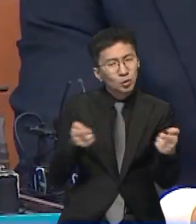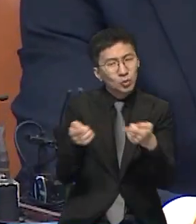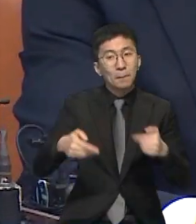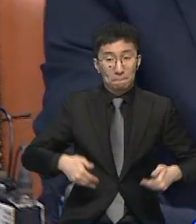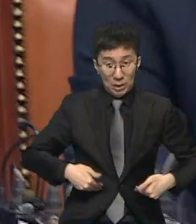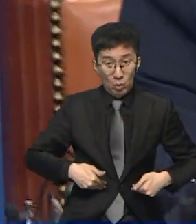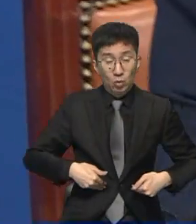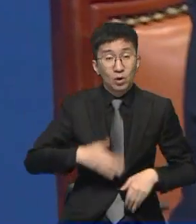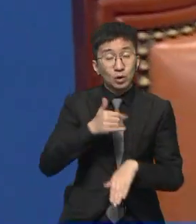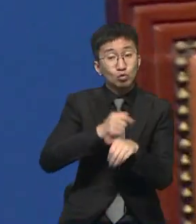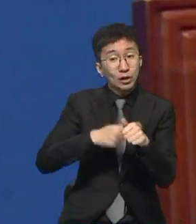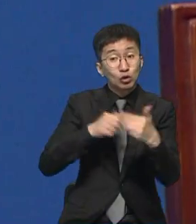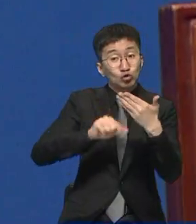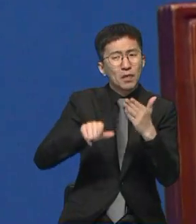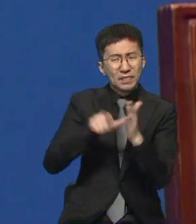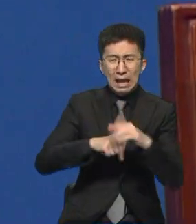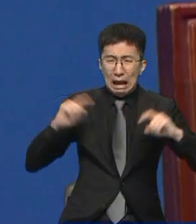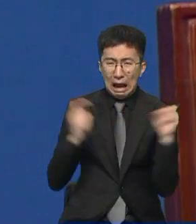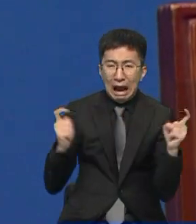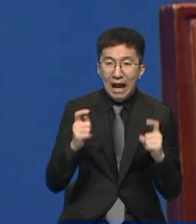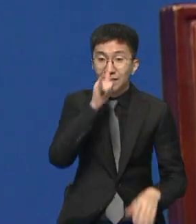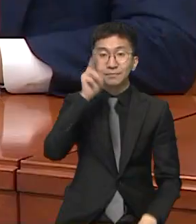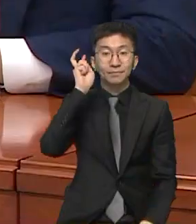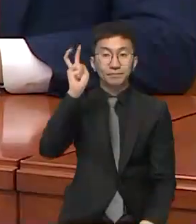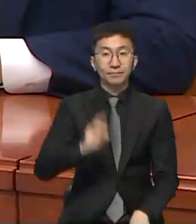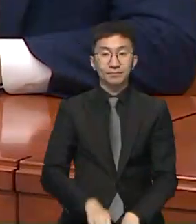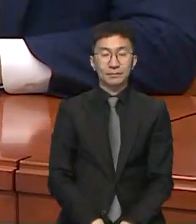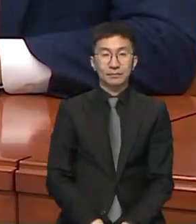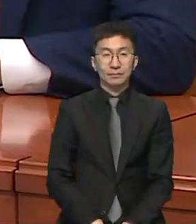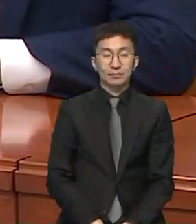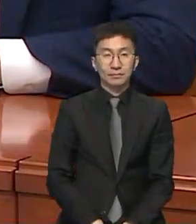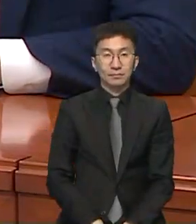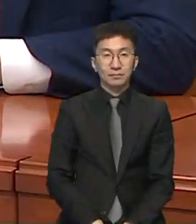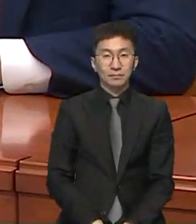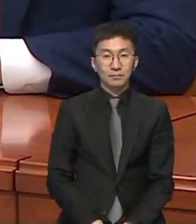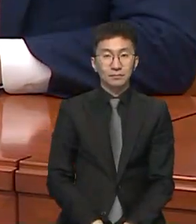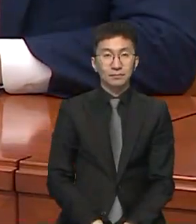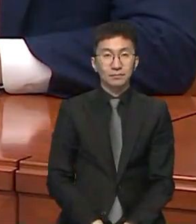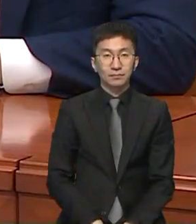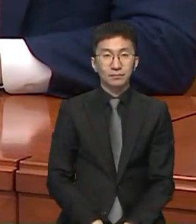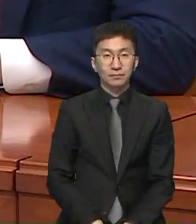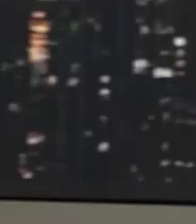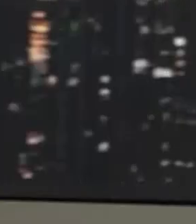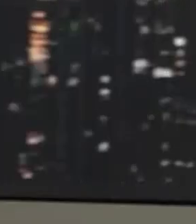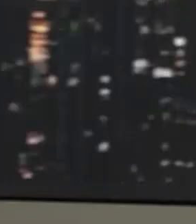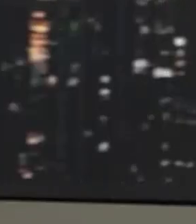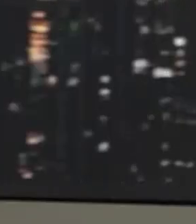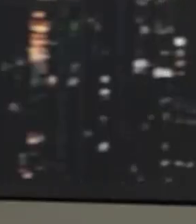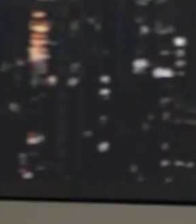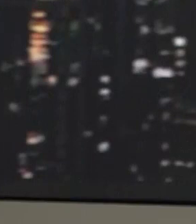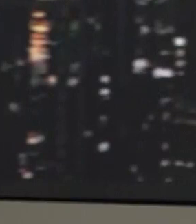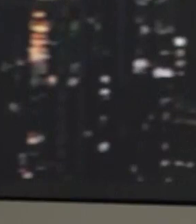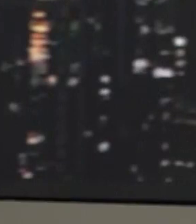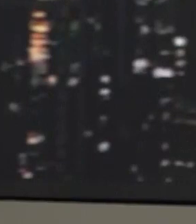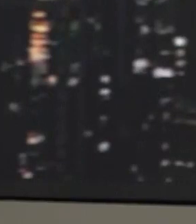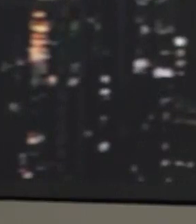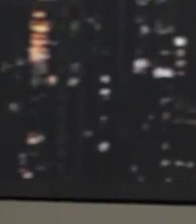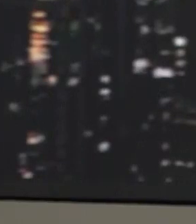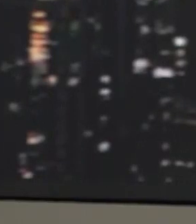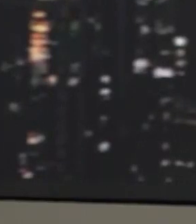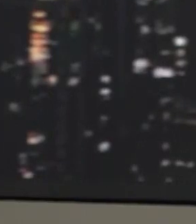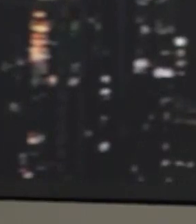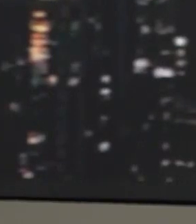정기 국회 처리 과정에서 격론이 예상됩니다. SBS 엄민재입니다. 네, 안녕하십니까. 김현우입니다. 더